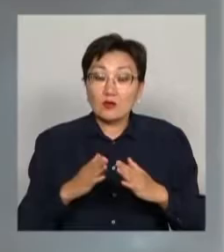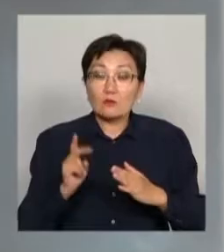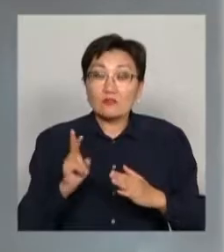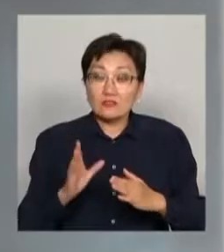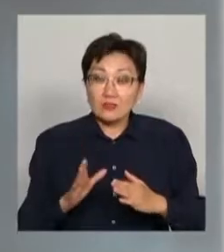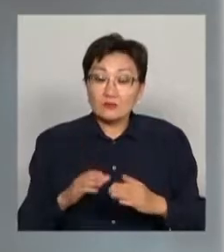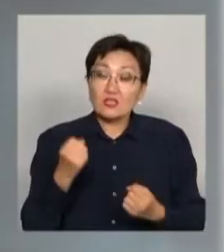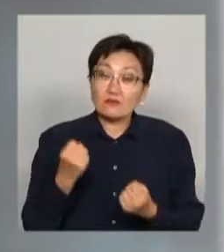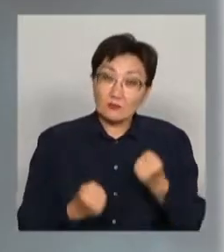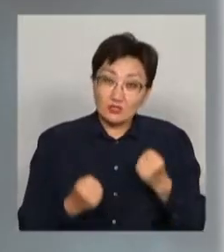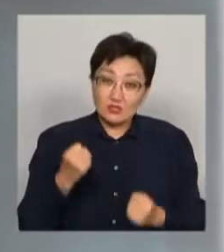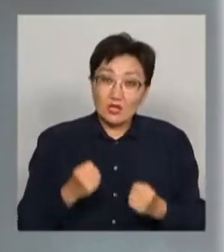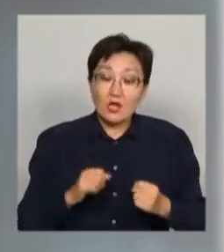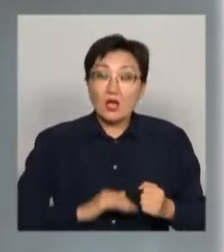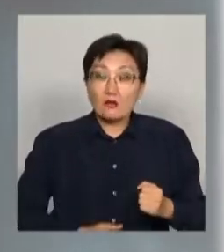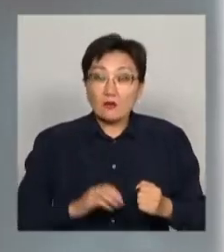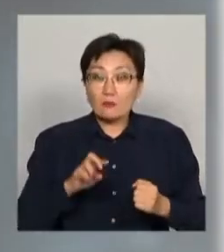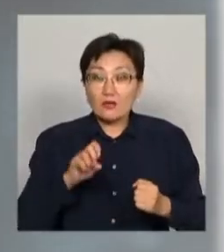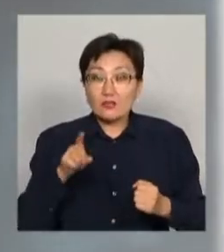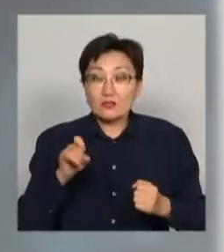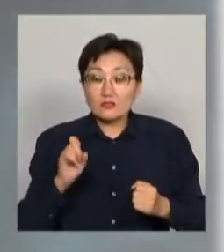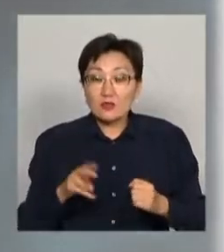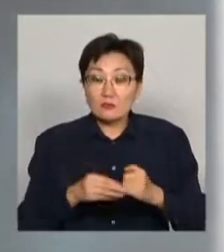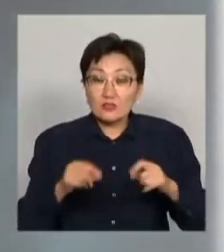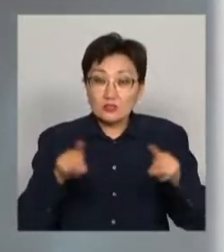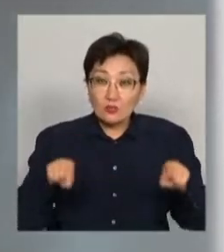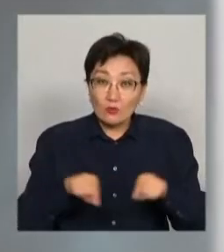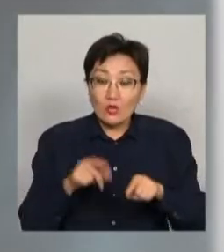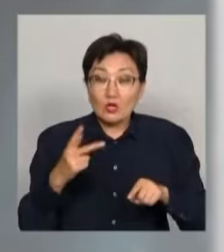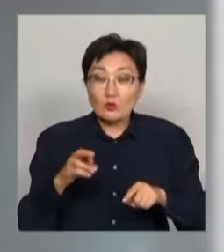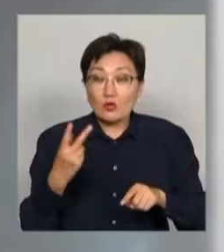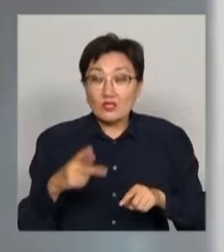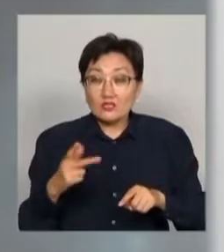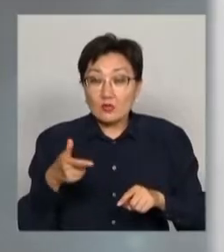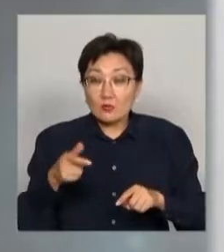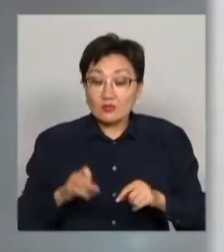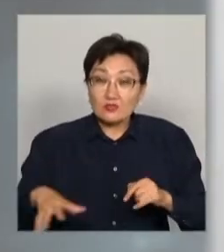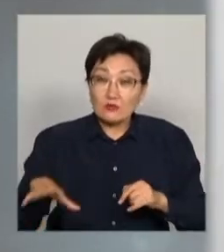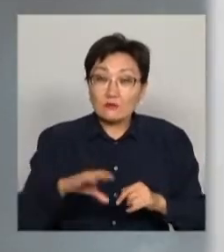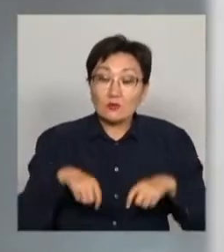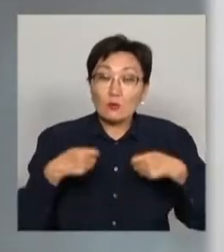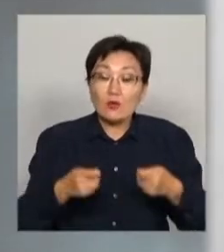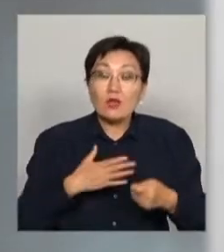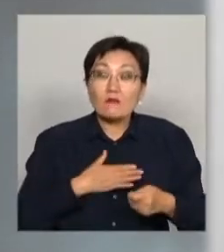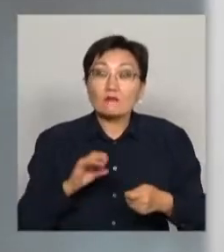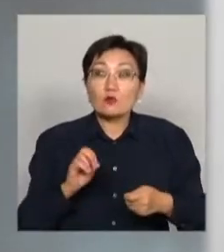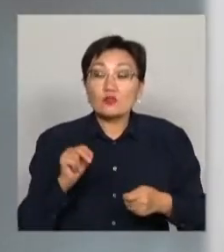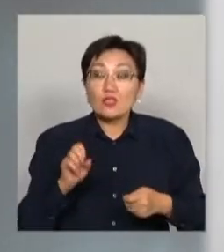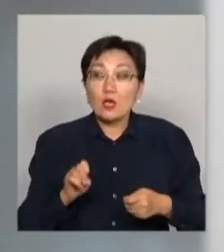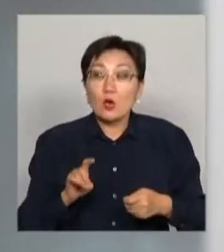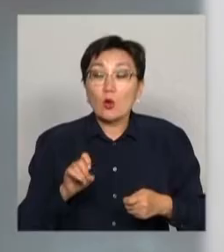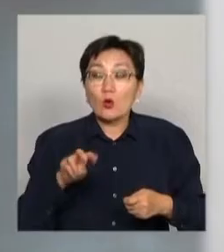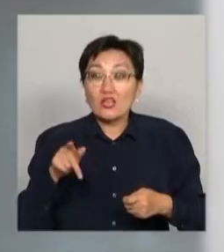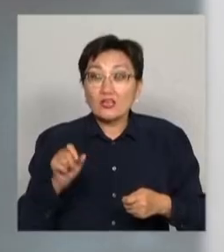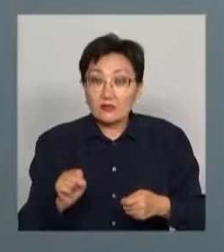квартиры, автомашины, фирма «Байзак», земельный участок 0,33 гектара и все завещаю моей внучке Фирстовой